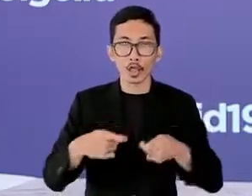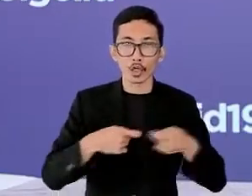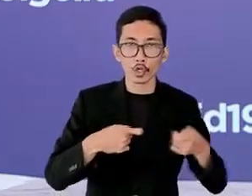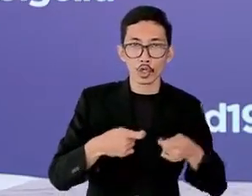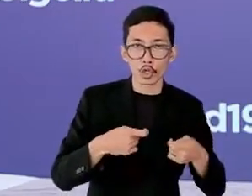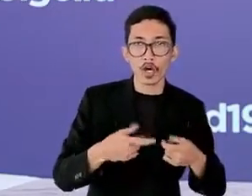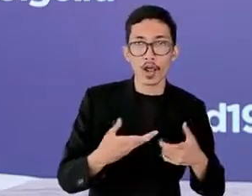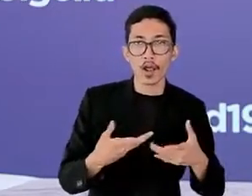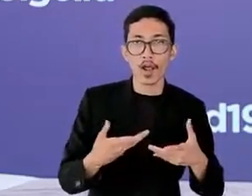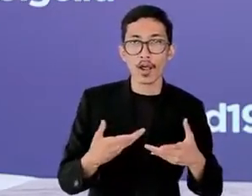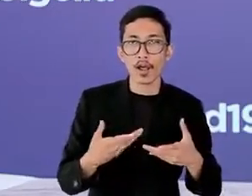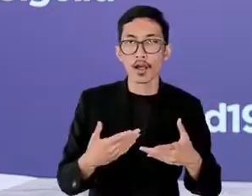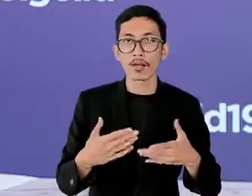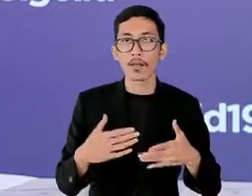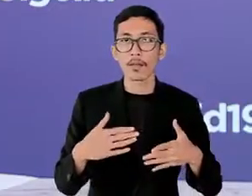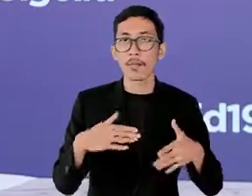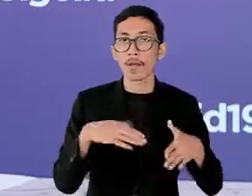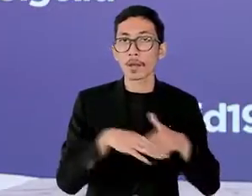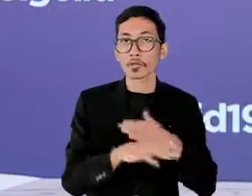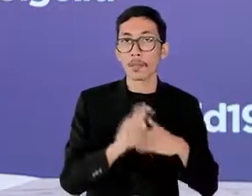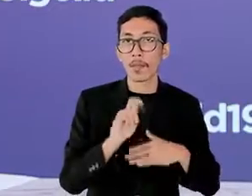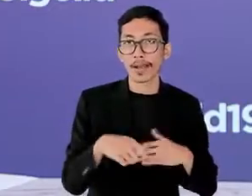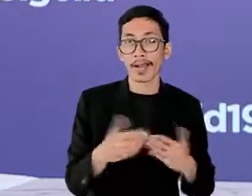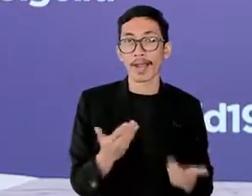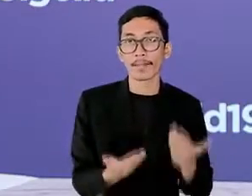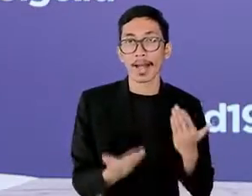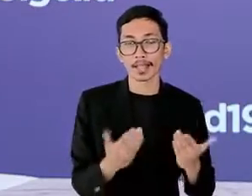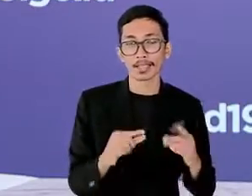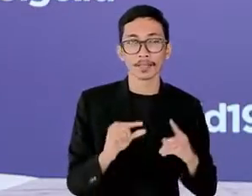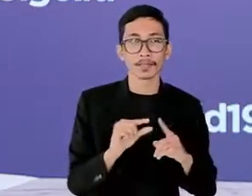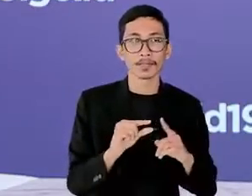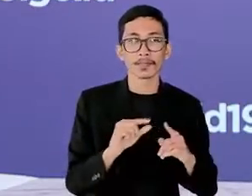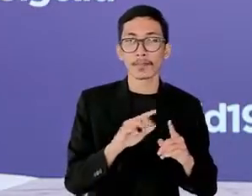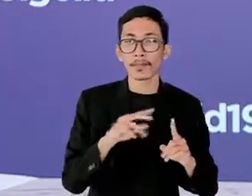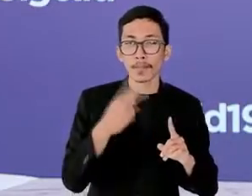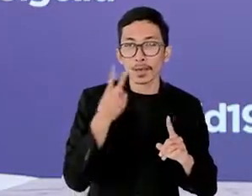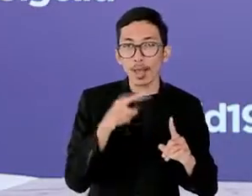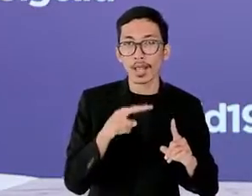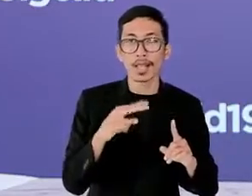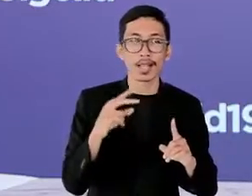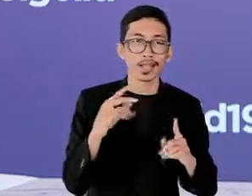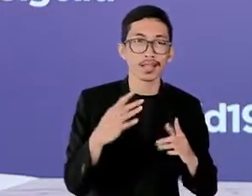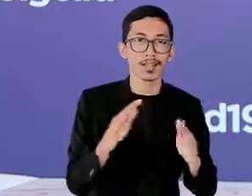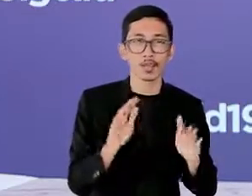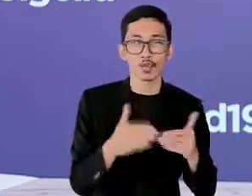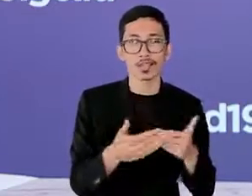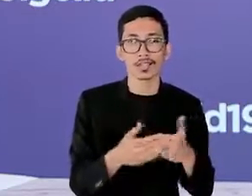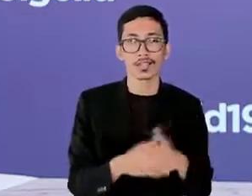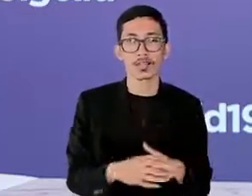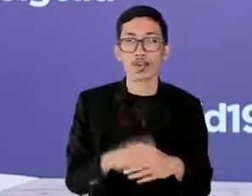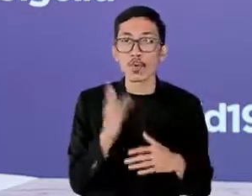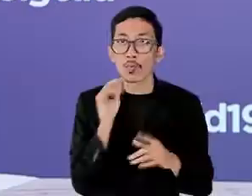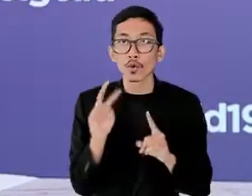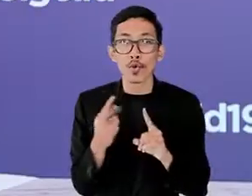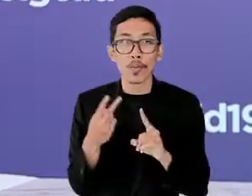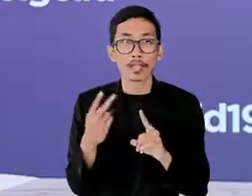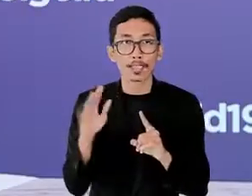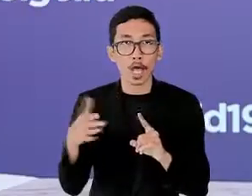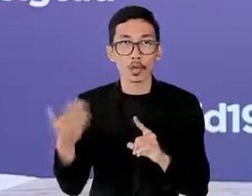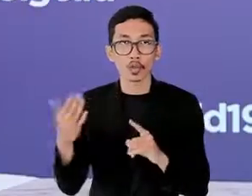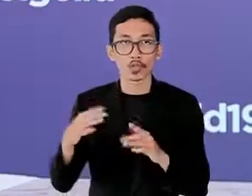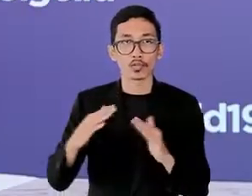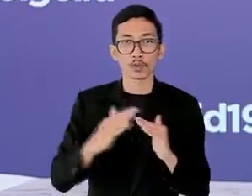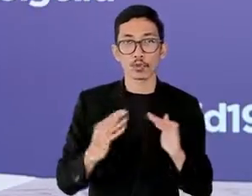masuk dalam skrining peduli lindungi melarang anak usia dibawah 12 tahun secara khusus